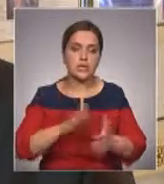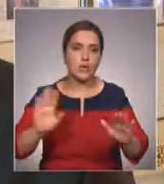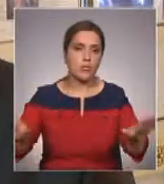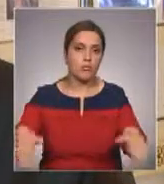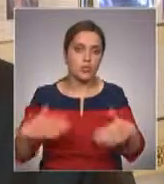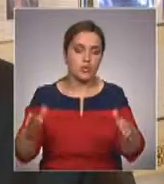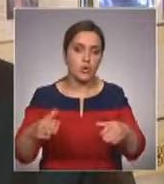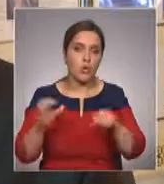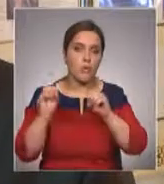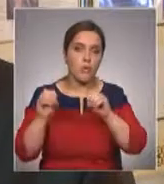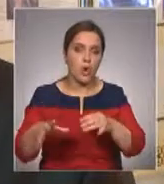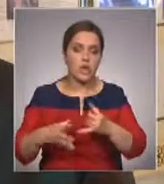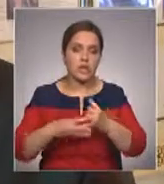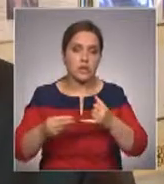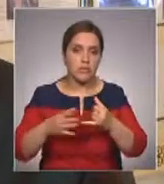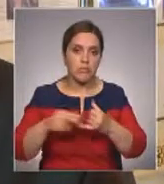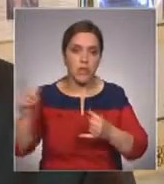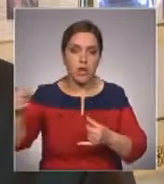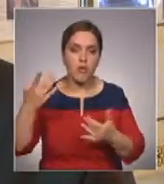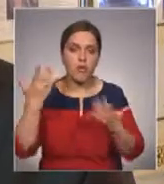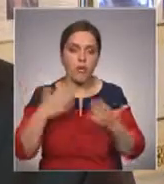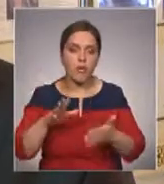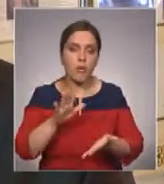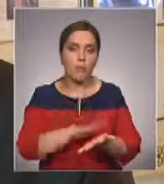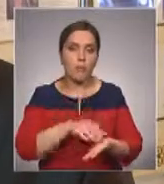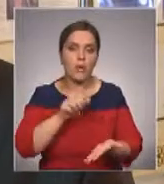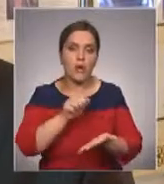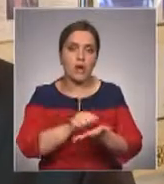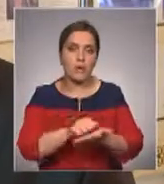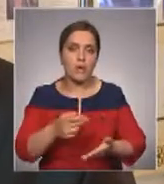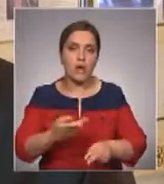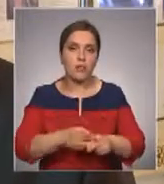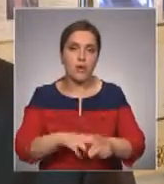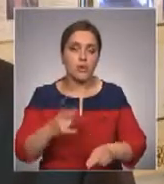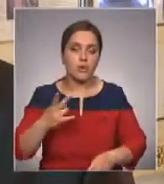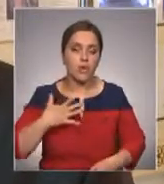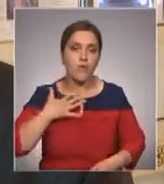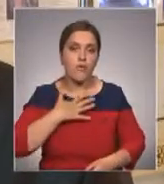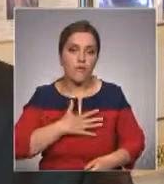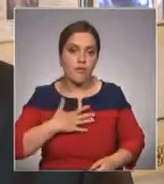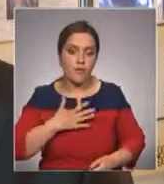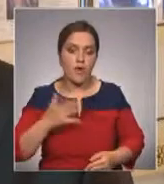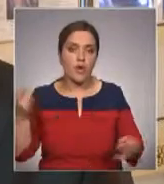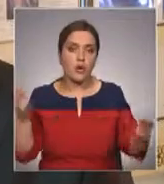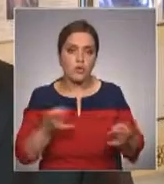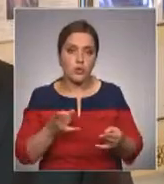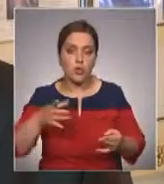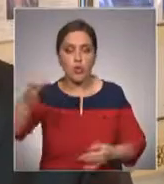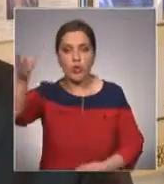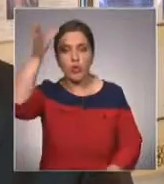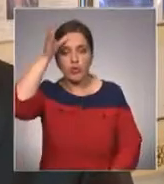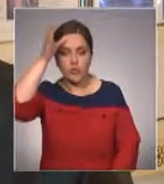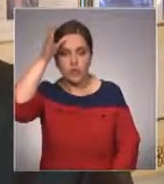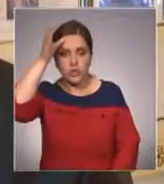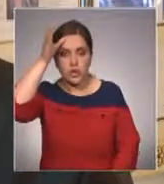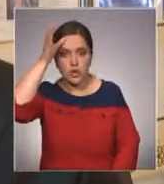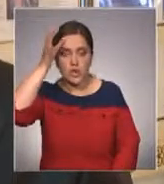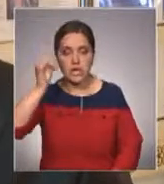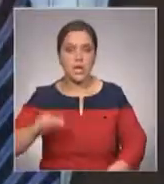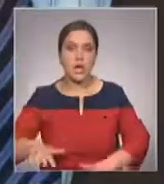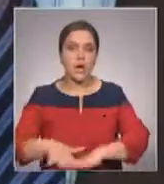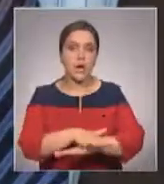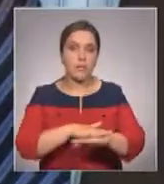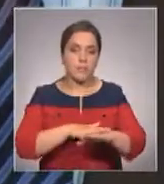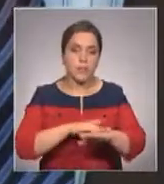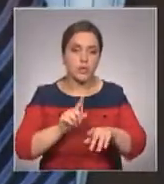бросовые земли, падает плодородие земель, и это не может не волновать не только ученых,